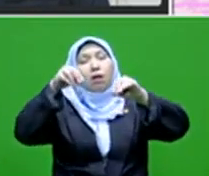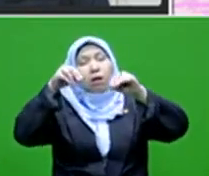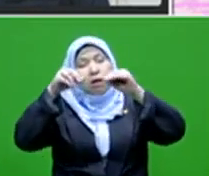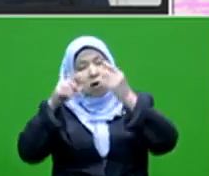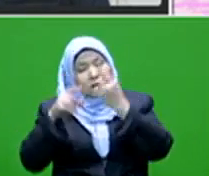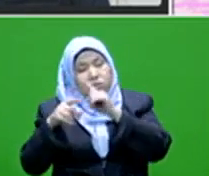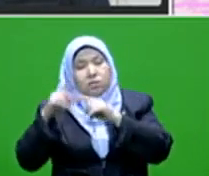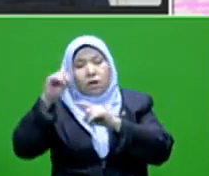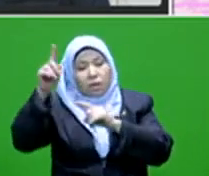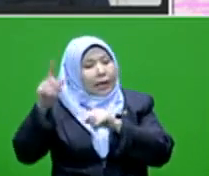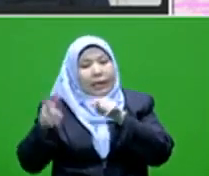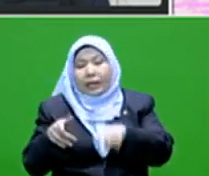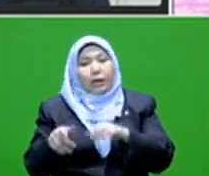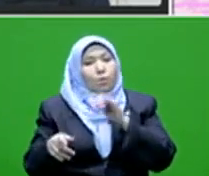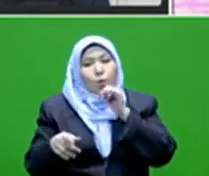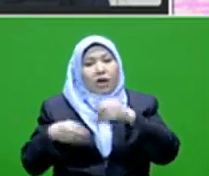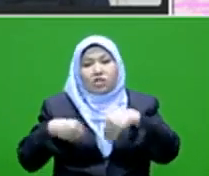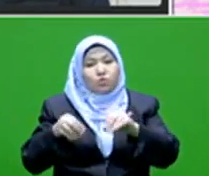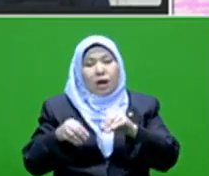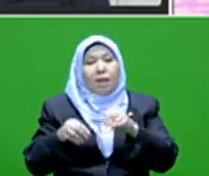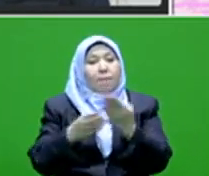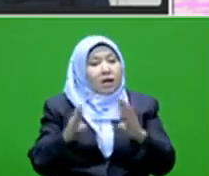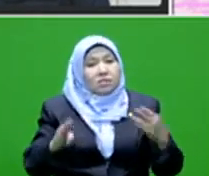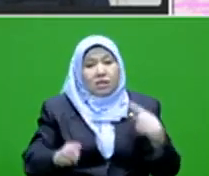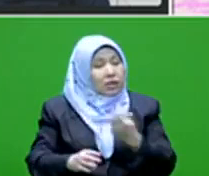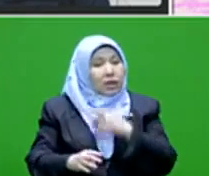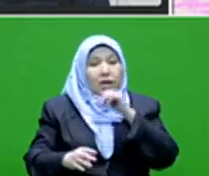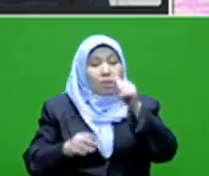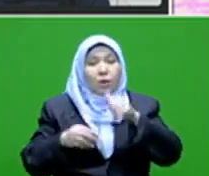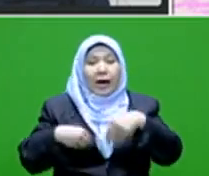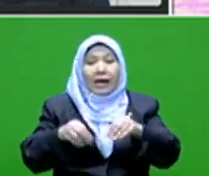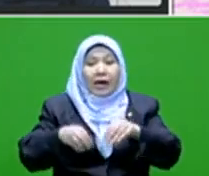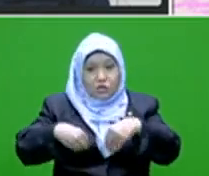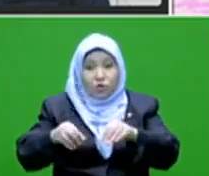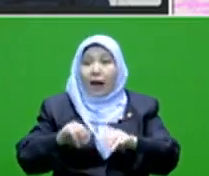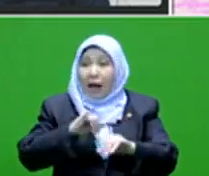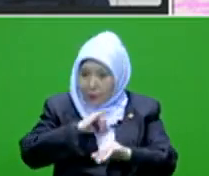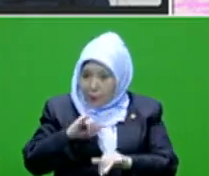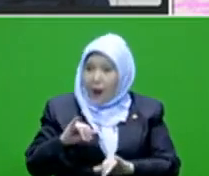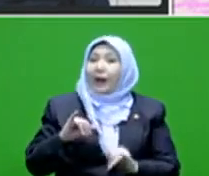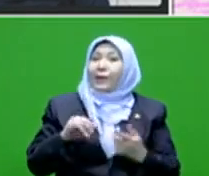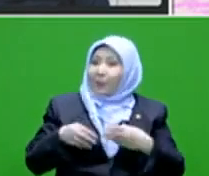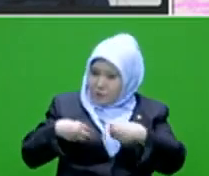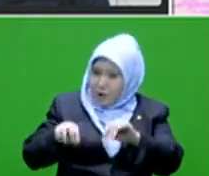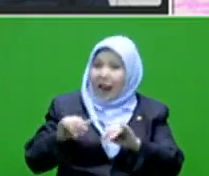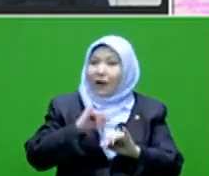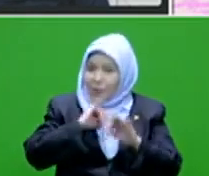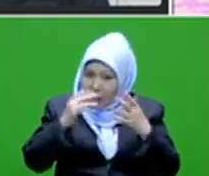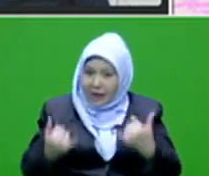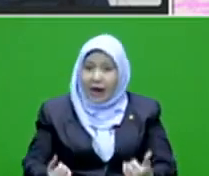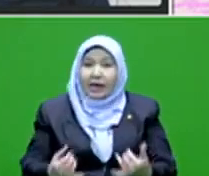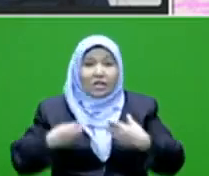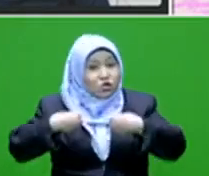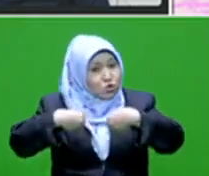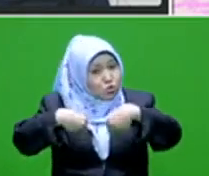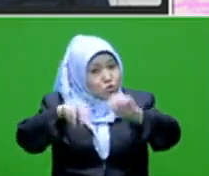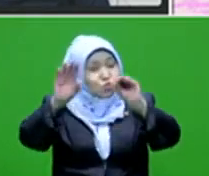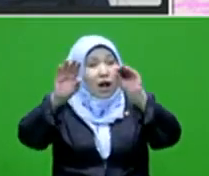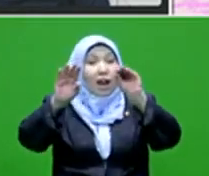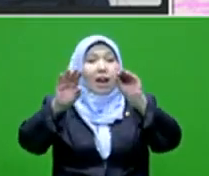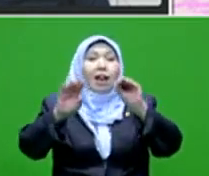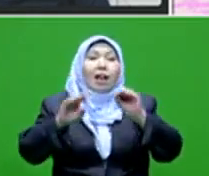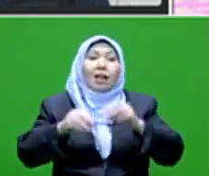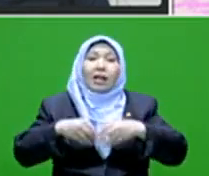Yang ni kira bukan juai bahasa kita. Dia bukan kata ni hang juai aku no. Dia bukan yang tu. Ni juai literally